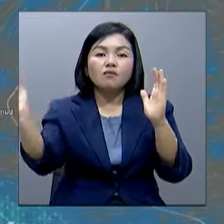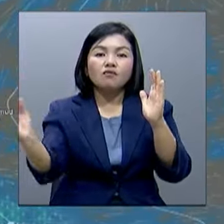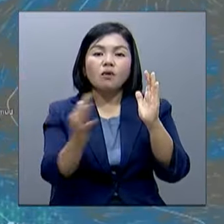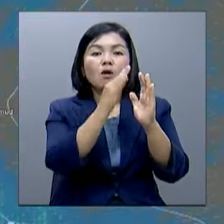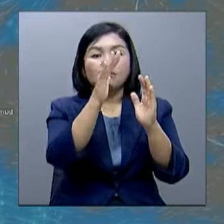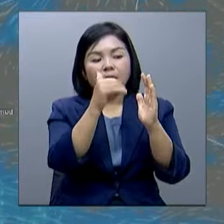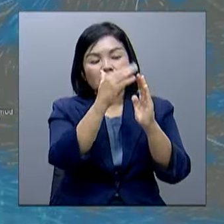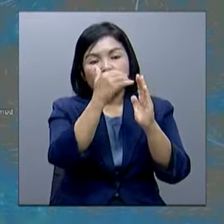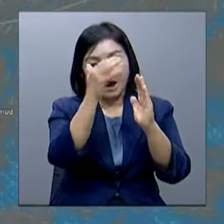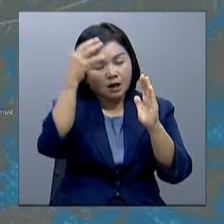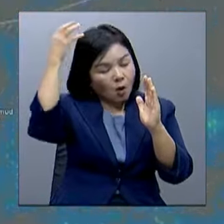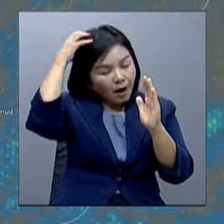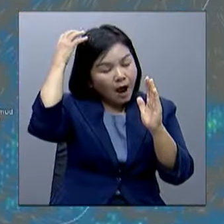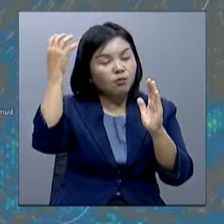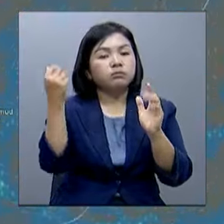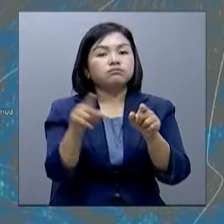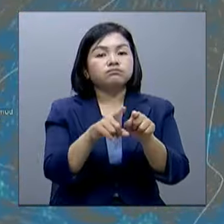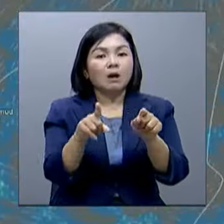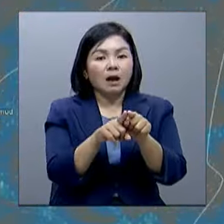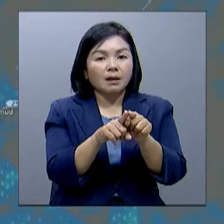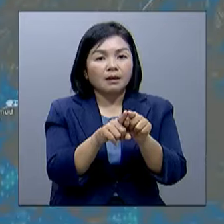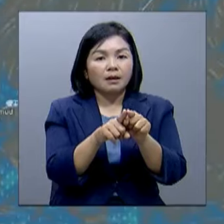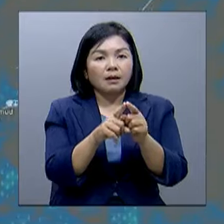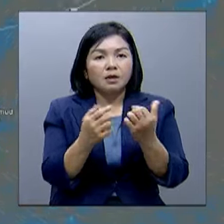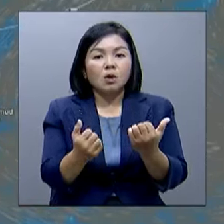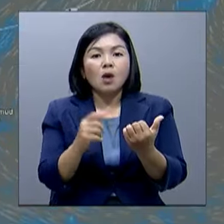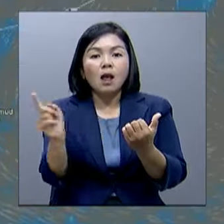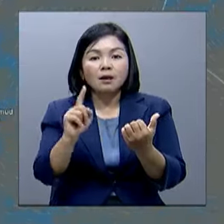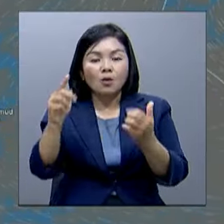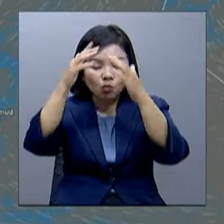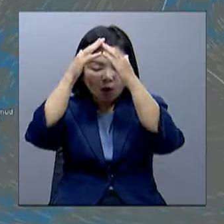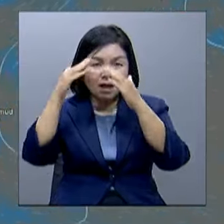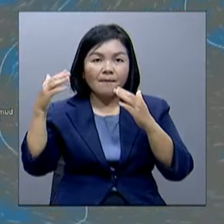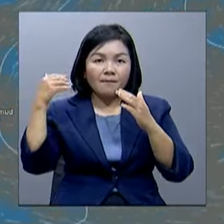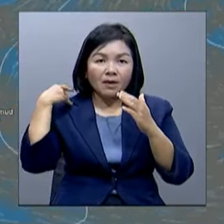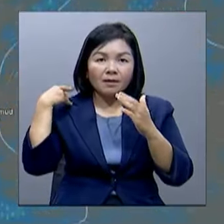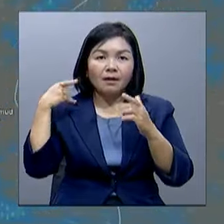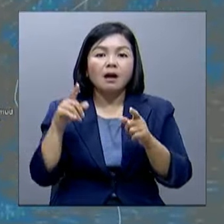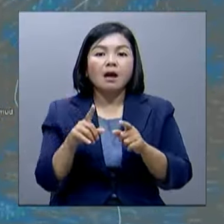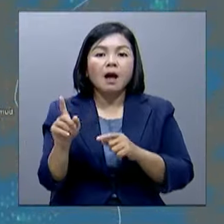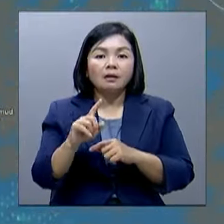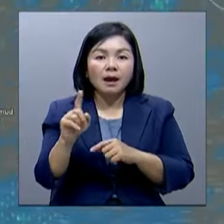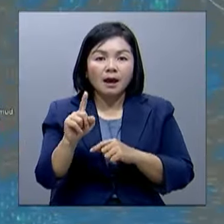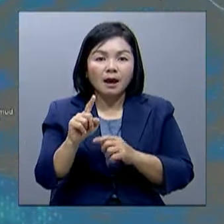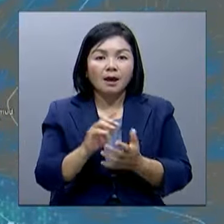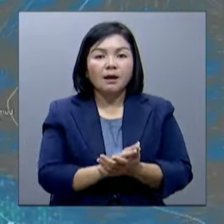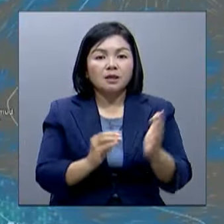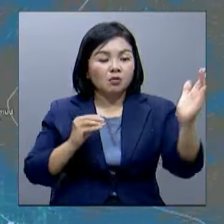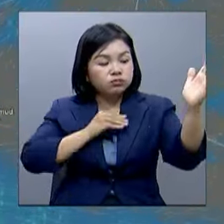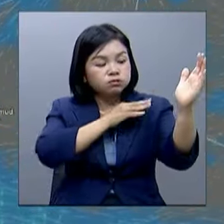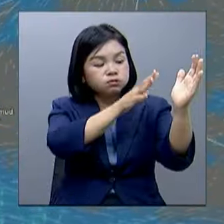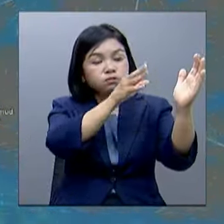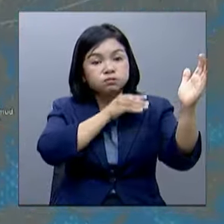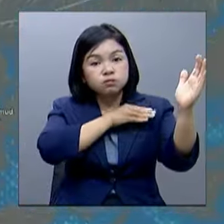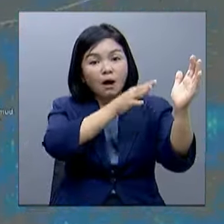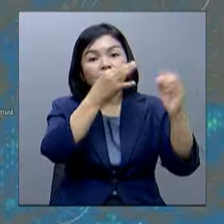บนและประเทศลาวตอนบนเข้สูงยมความกวดอากาศต่ำบรรวจเวระเทศวีชนามตอนบนประกอบกับมอรสุมตวัตกเช่งใต้ทพศ